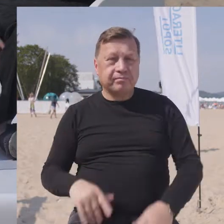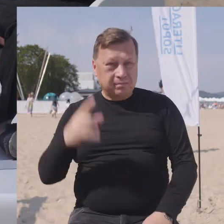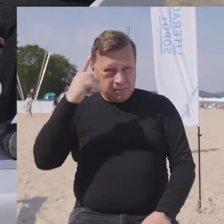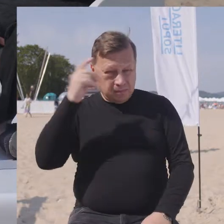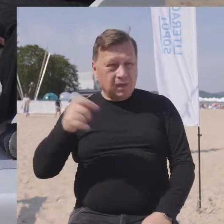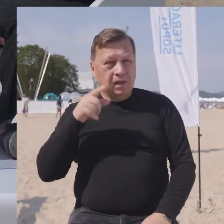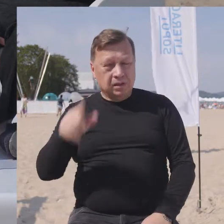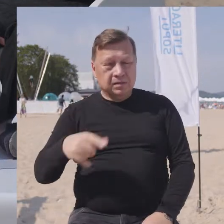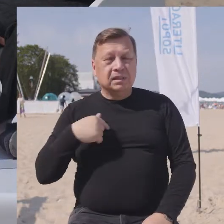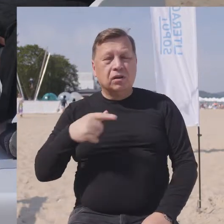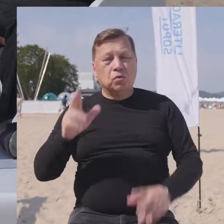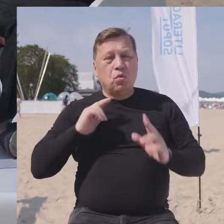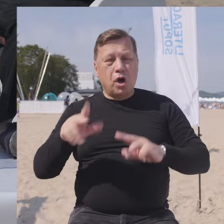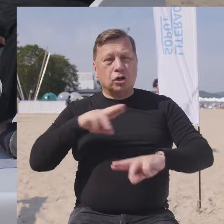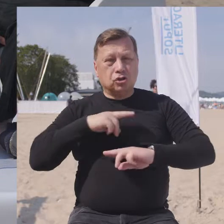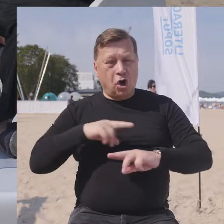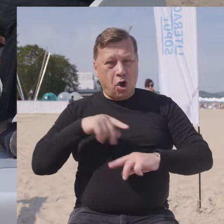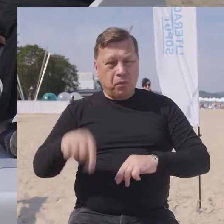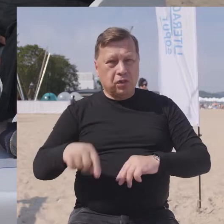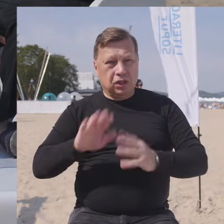sopocką przygodę z tą książką związaną.